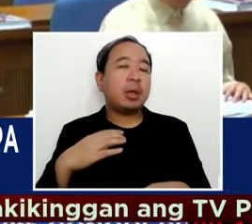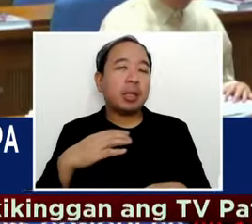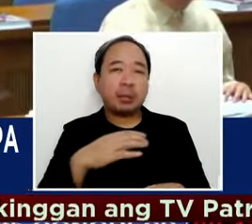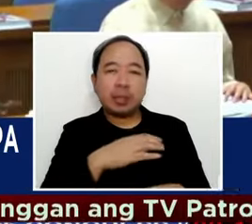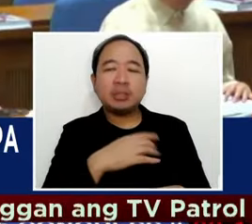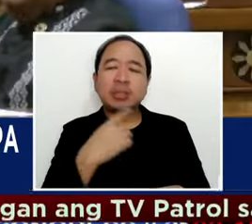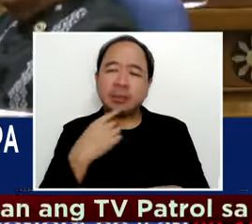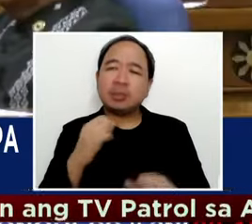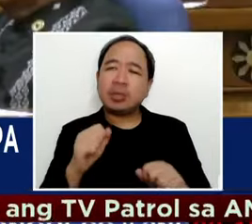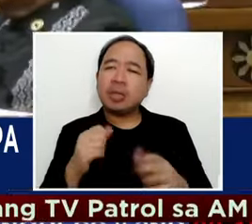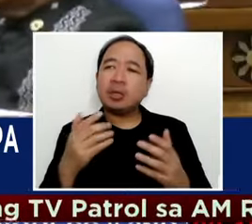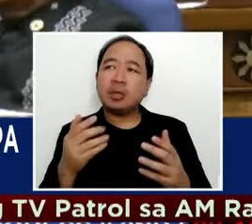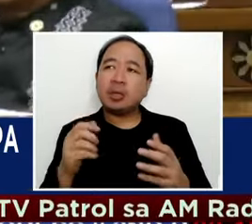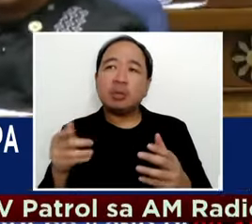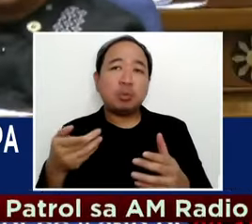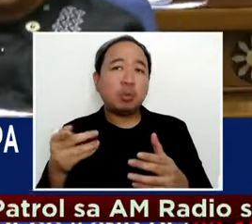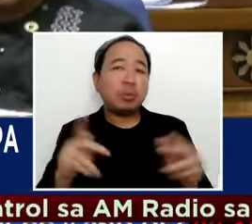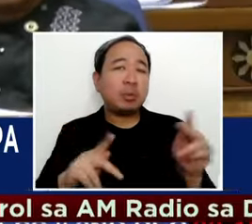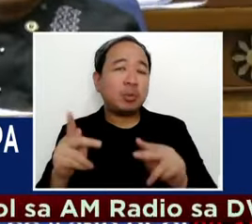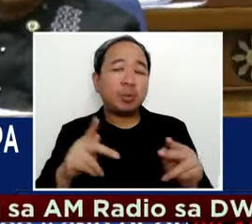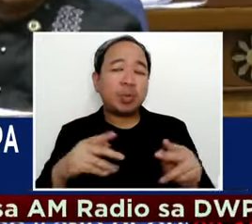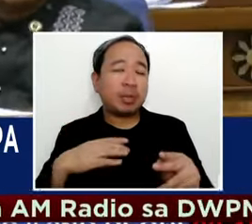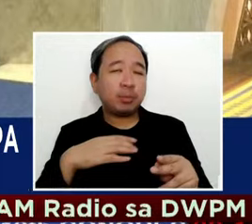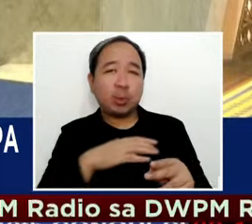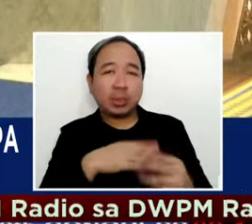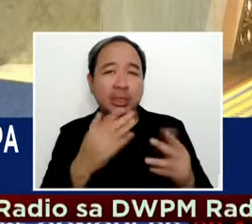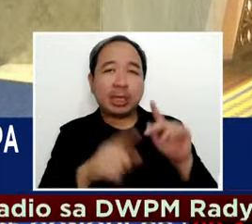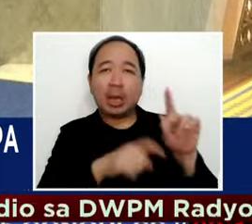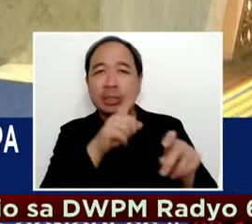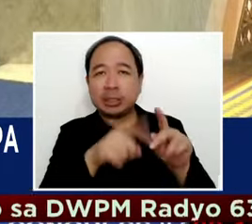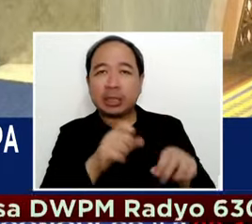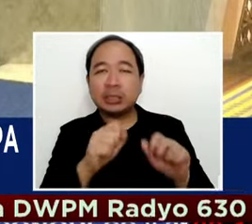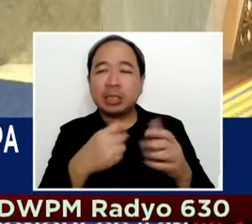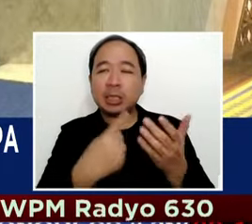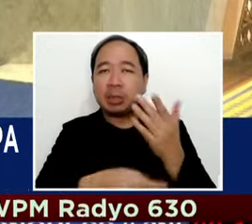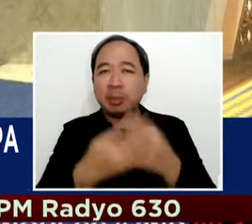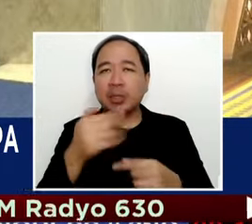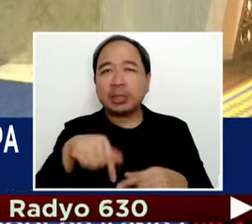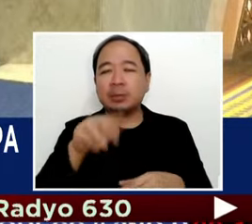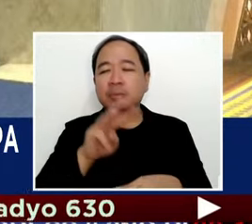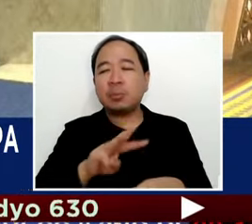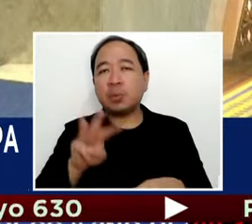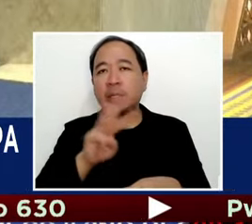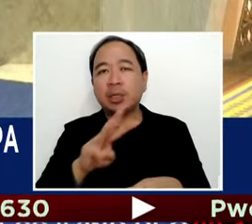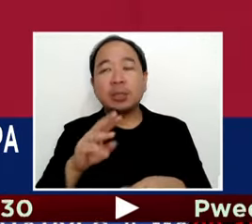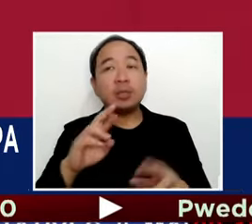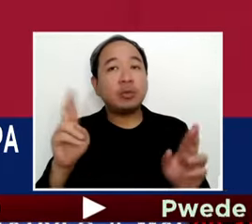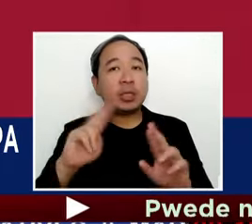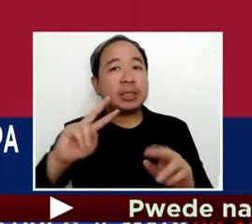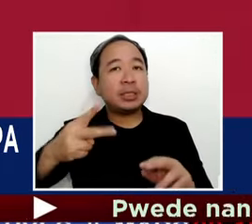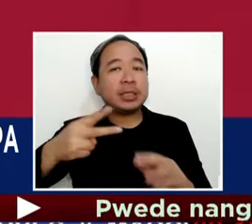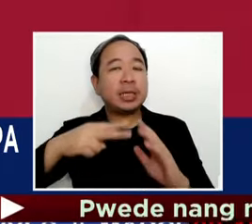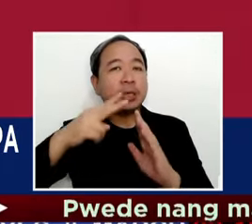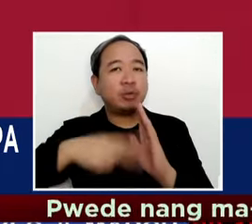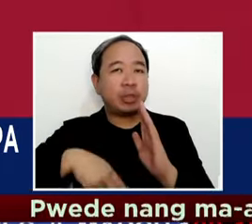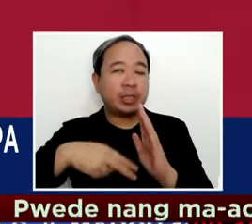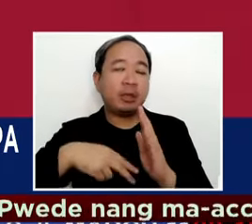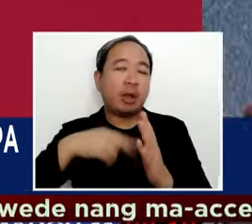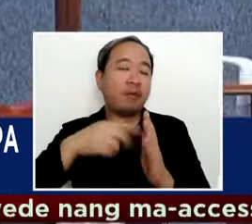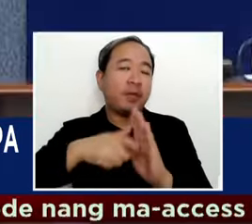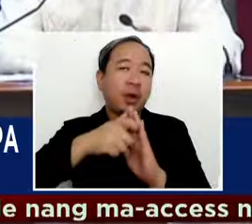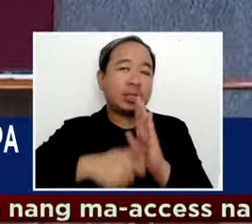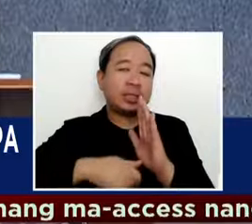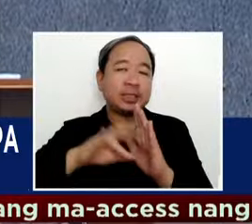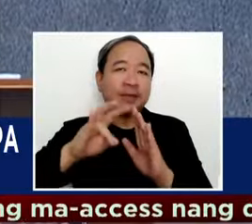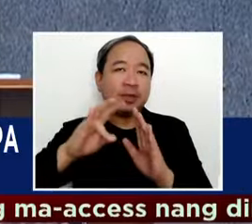pagkakataong makapagtanong at debate hanggang Miyerkules. Nakatakdang aprubahan ng Kamara sa ikalawang pagbasa ang RBH-7 sa Miyerkules at